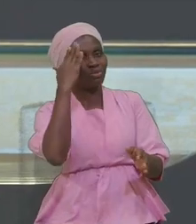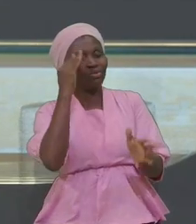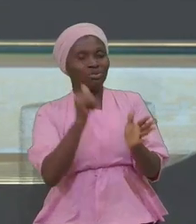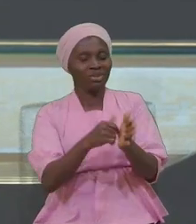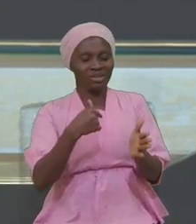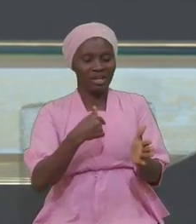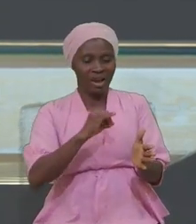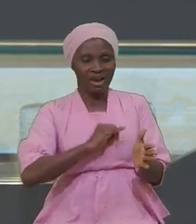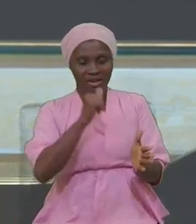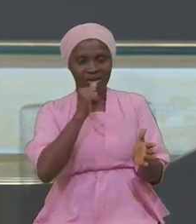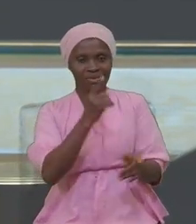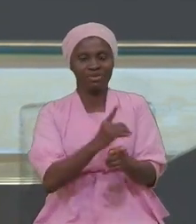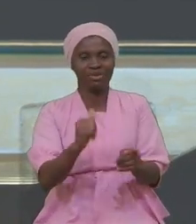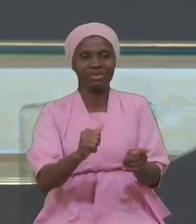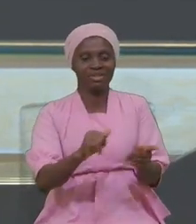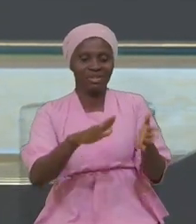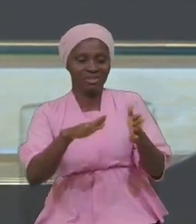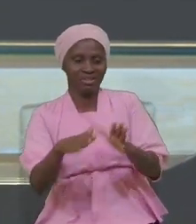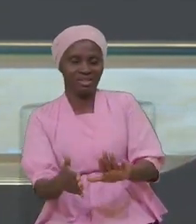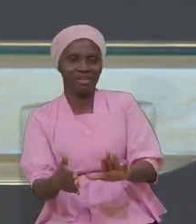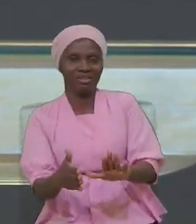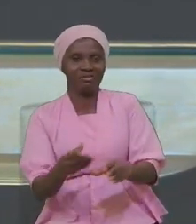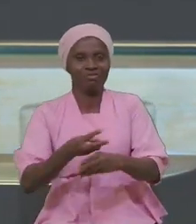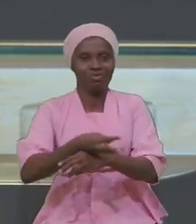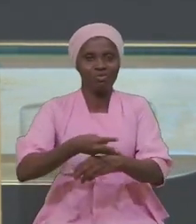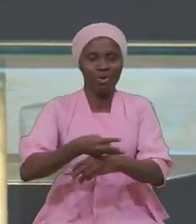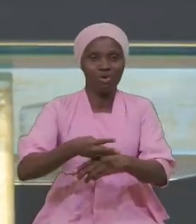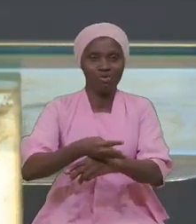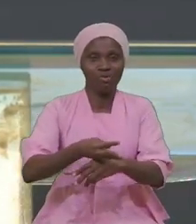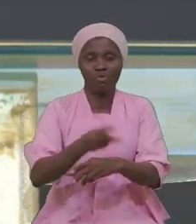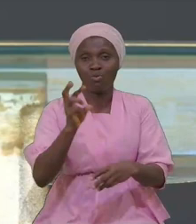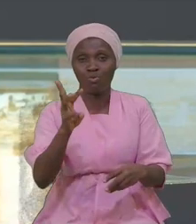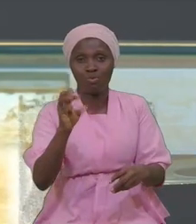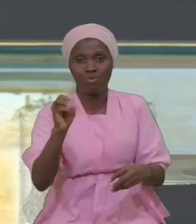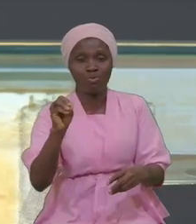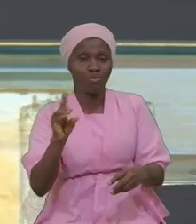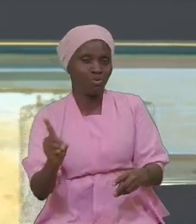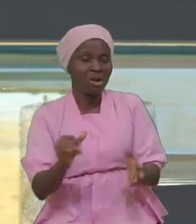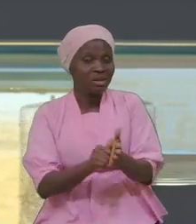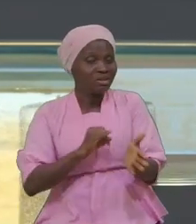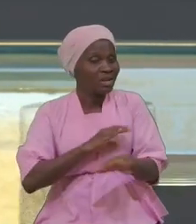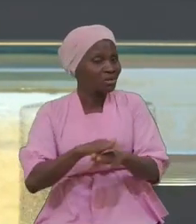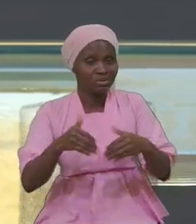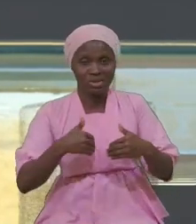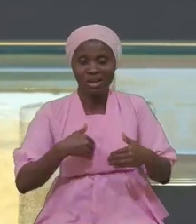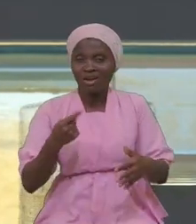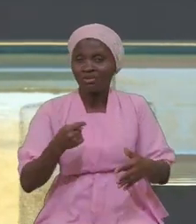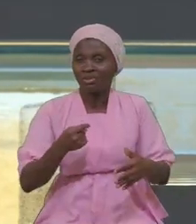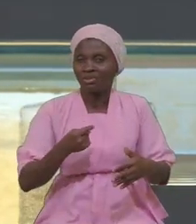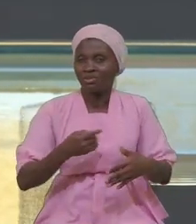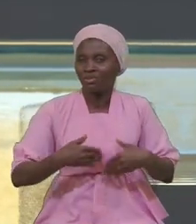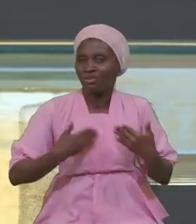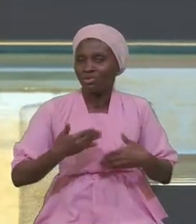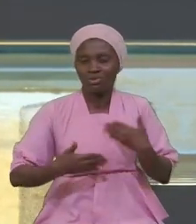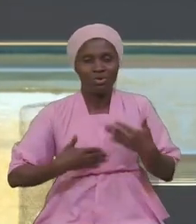que je suis un bois sec mort, que je n'ai pas l'esprit, que je n'ai pas la joie de